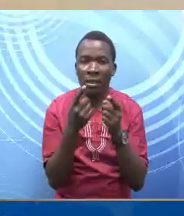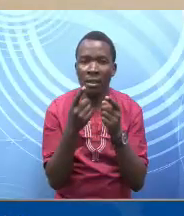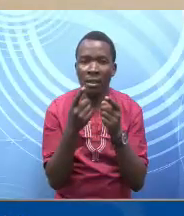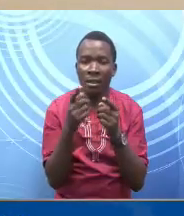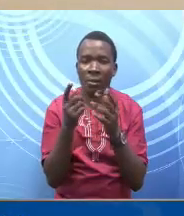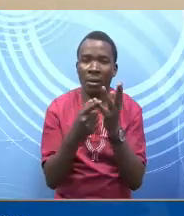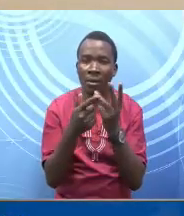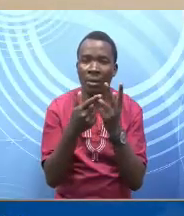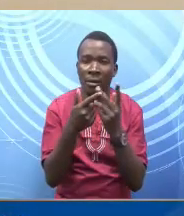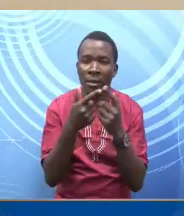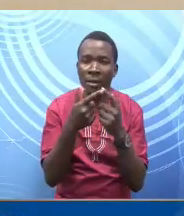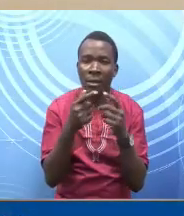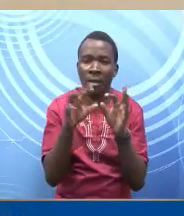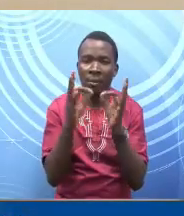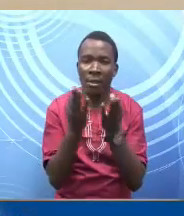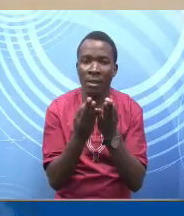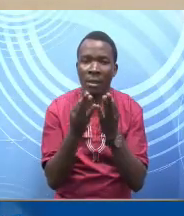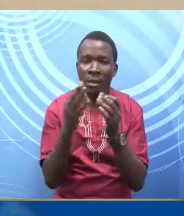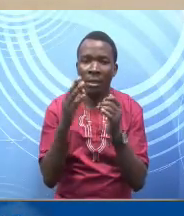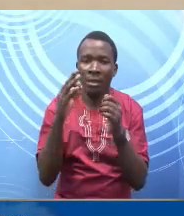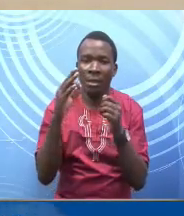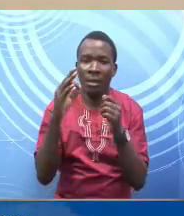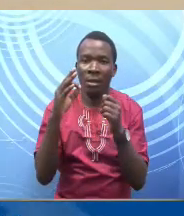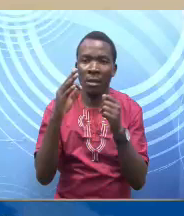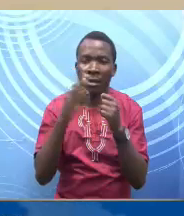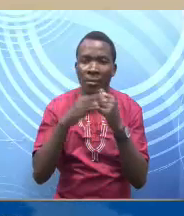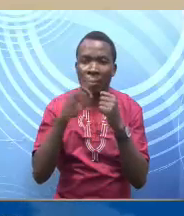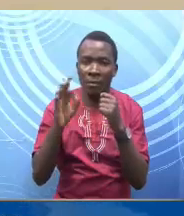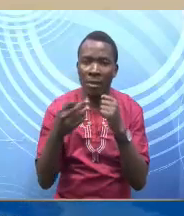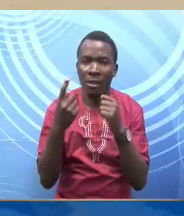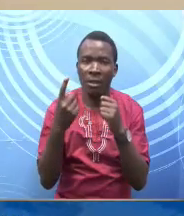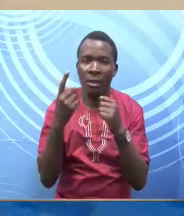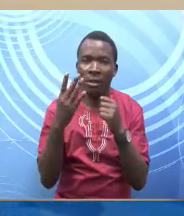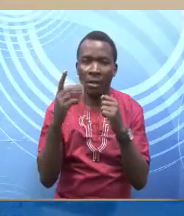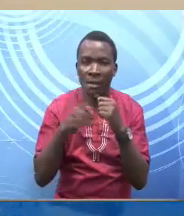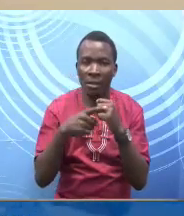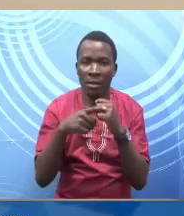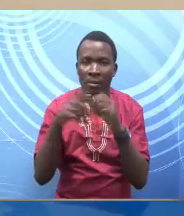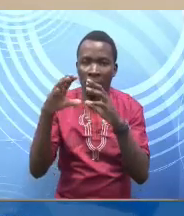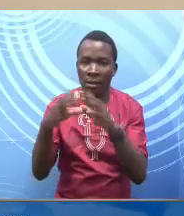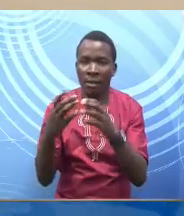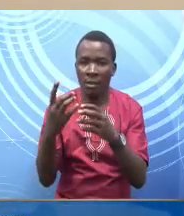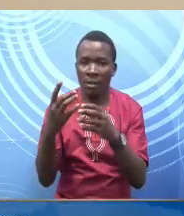twabaruye imiryango igeze ku 8,186 mu cyiciro cya mbere twari twahaye